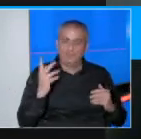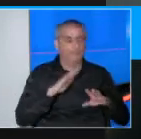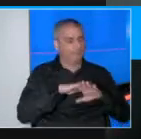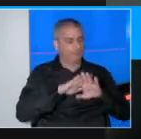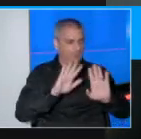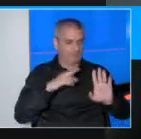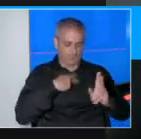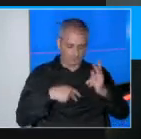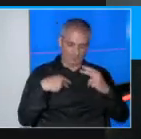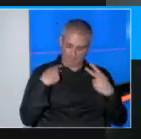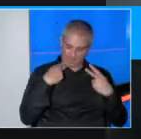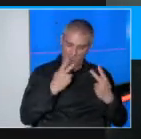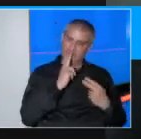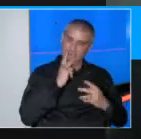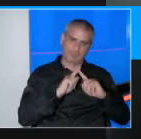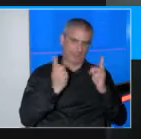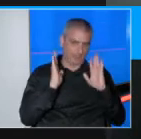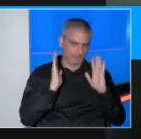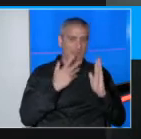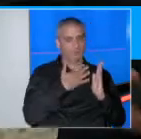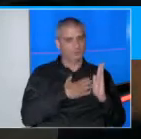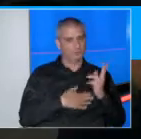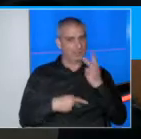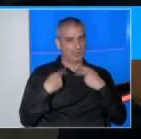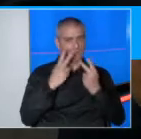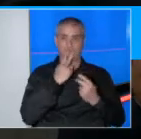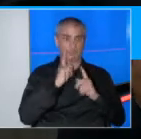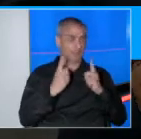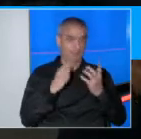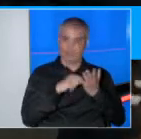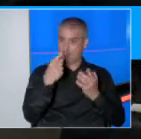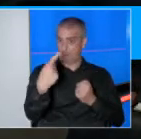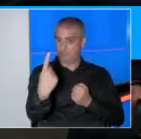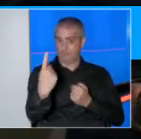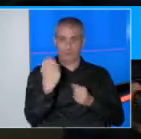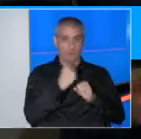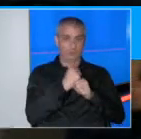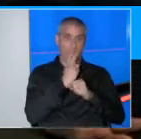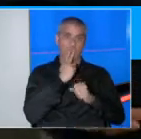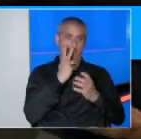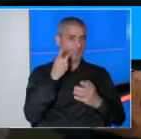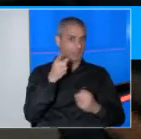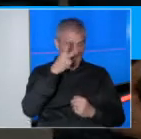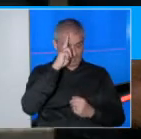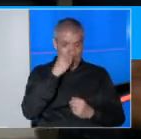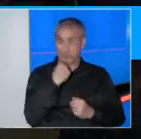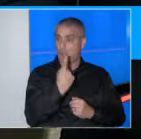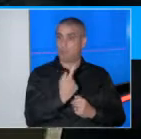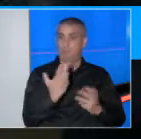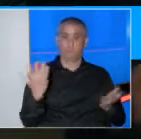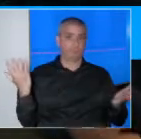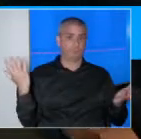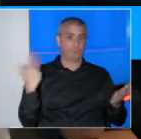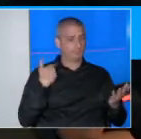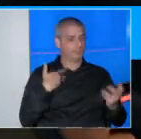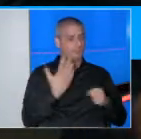אני רוצה להחזיר לך בספין אחר, אני רוצה רגע להחזיר לך בספין אחר, כי את למעשה גם מייצרת כאן ספין, אתם בליכוד שאומרים,